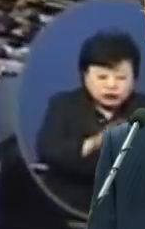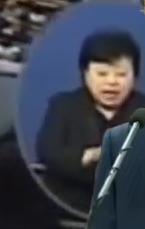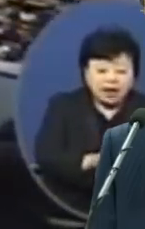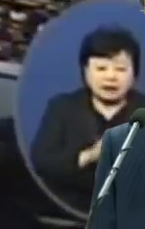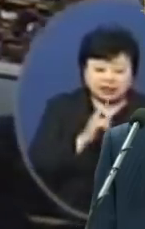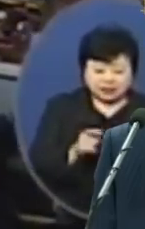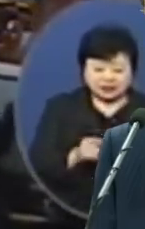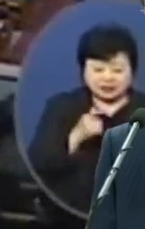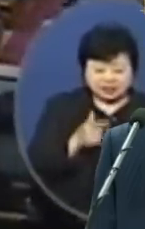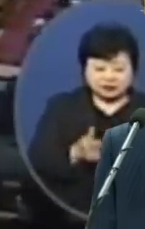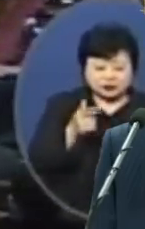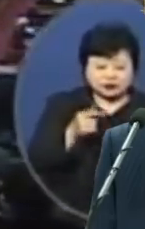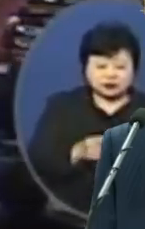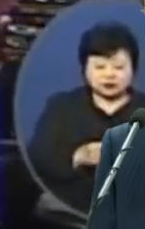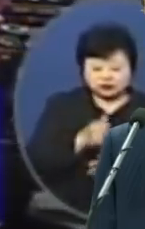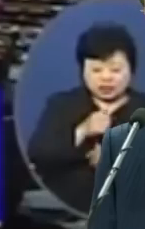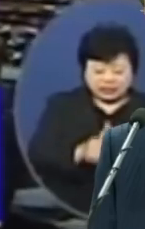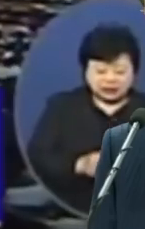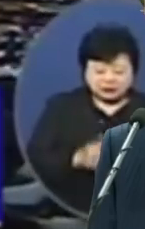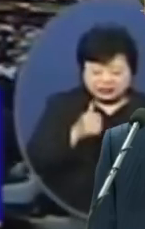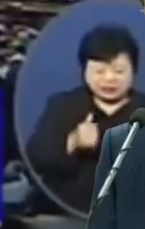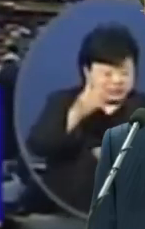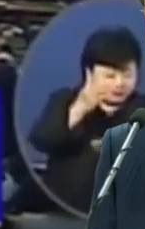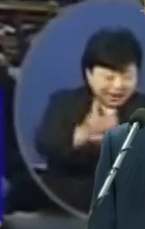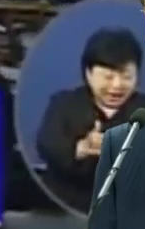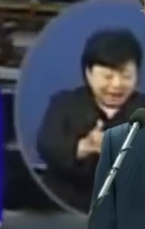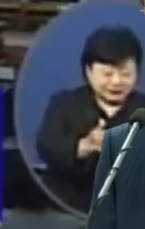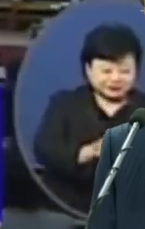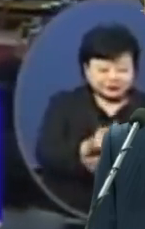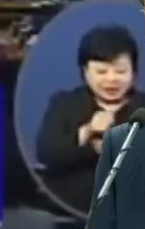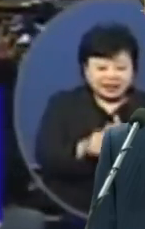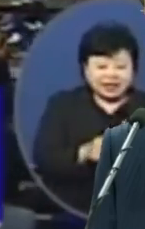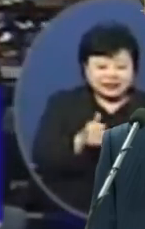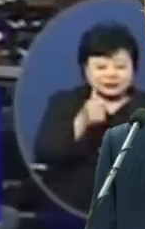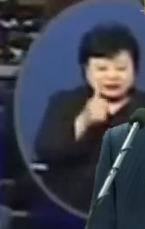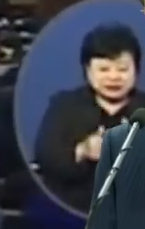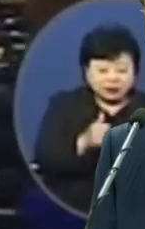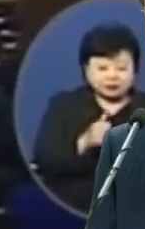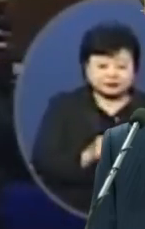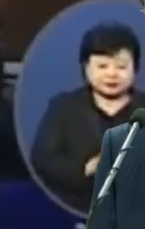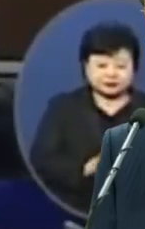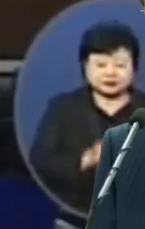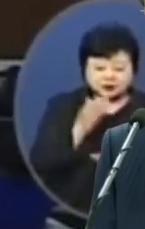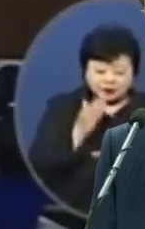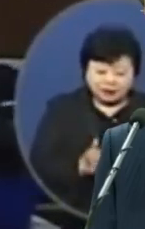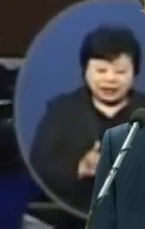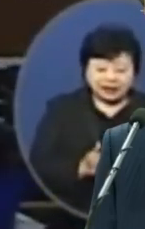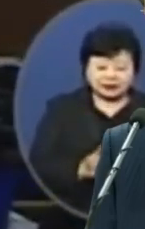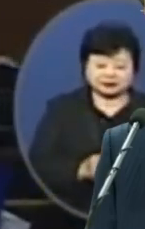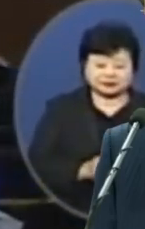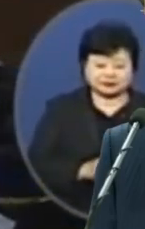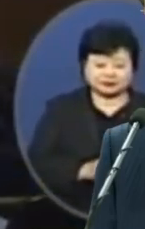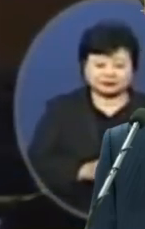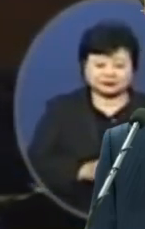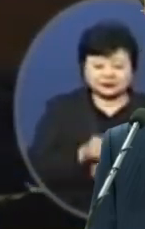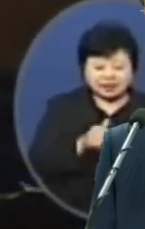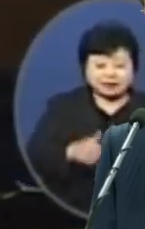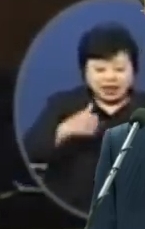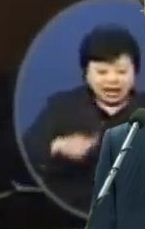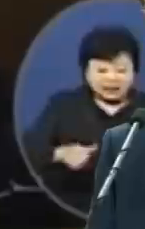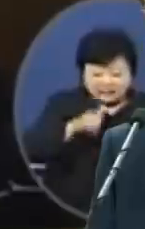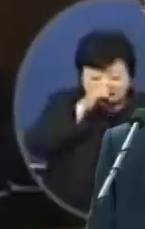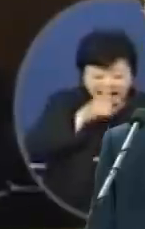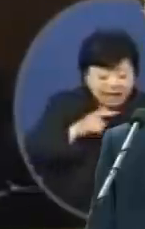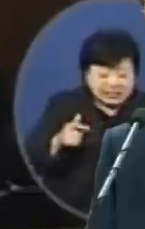그 예수님께서 주 너의 하나님을 시험치 말라. 하나님을 시험해서 내가 하나님 아들인지 아닌지를 확증하려고